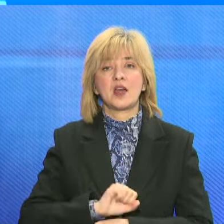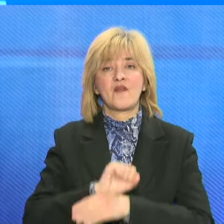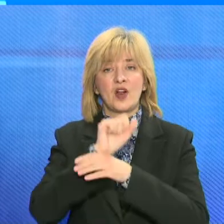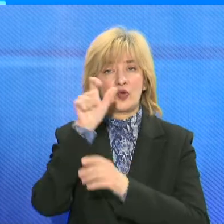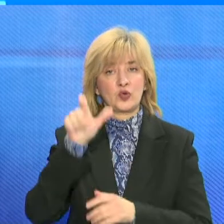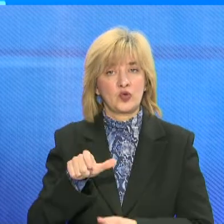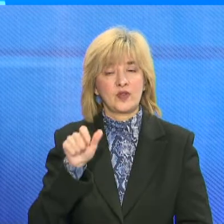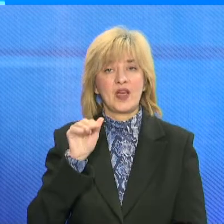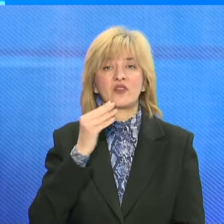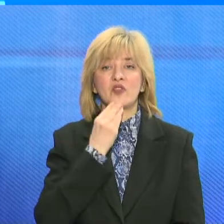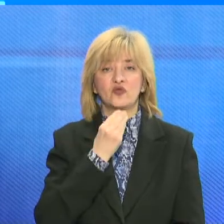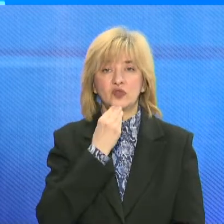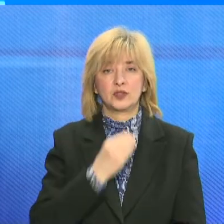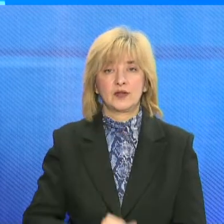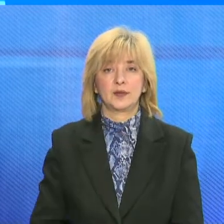Феликса Дзержинского.